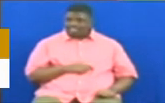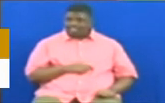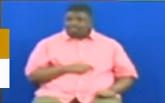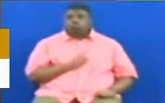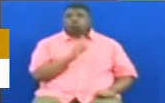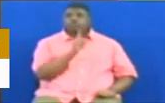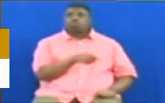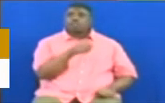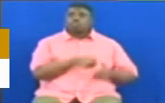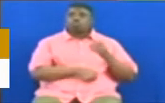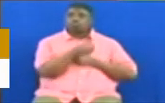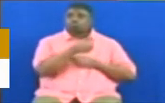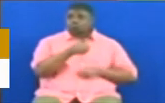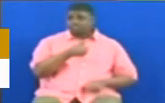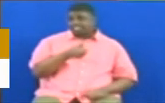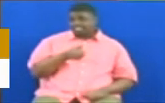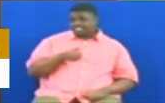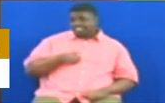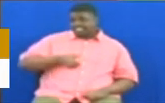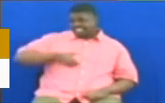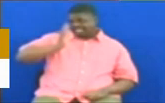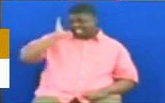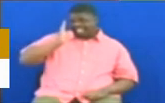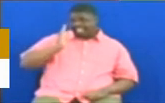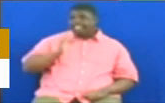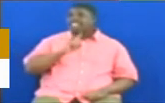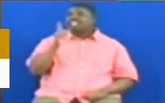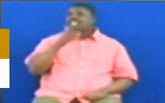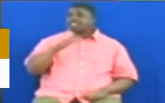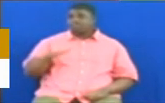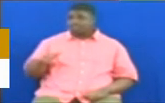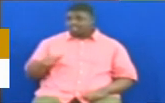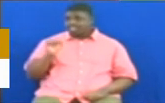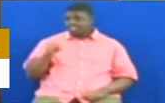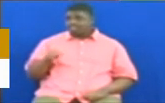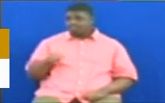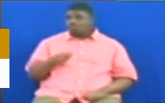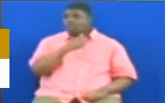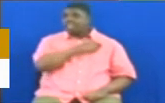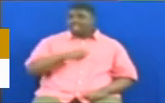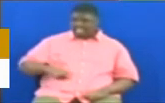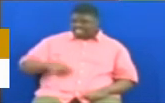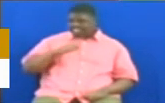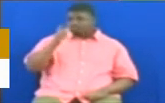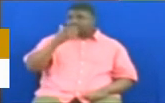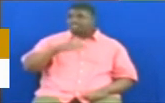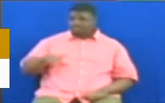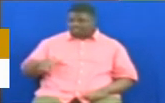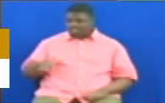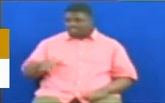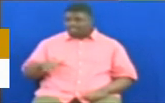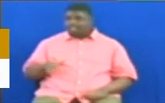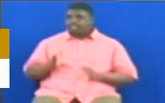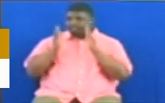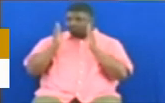kutakuwa na kiongozi wa serikali ya mapinduzi Zanzibar ambaye ndiye atakuwa rais wa Zanzibar na mkuu